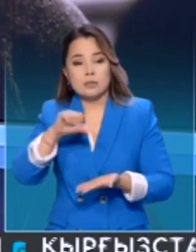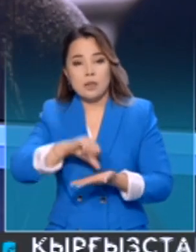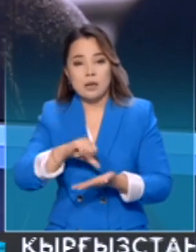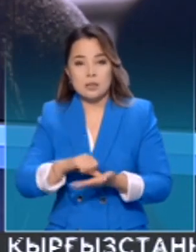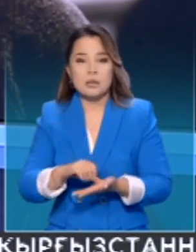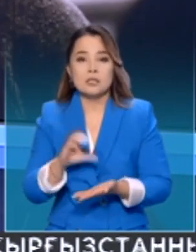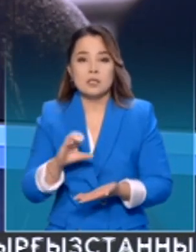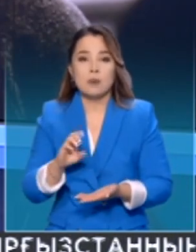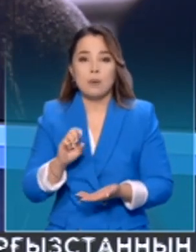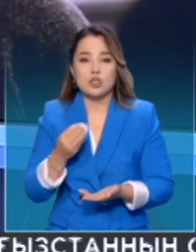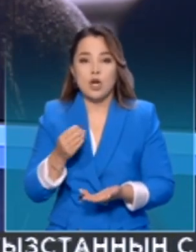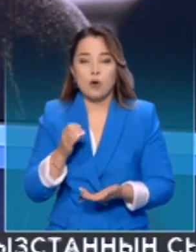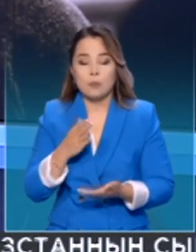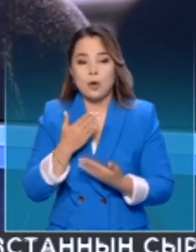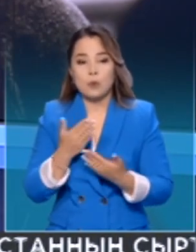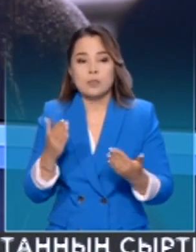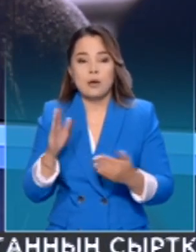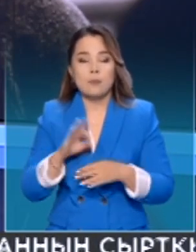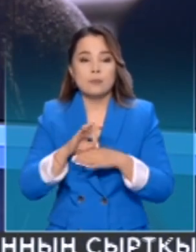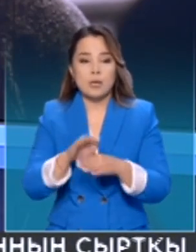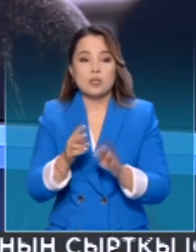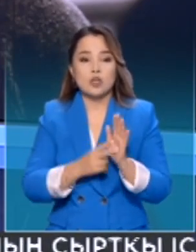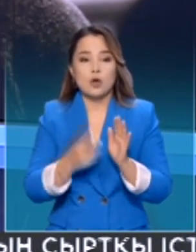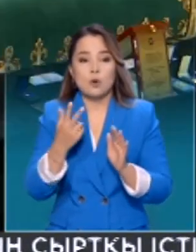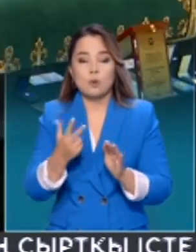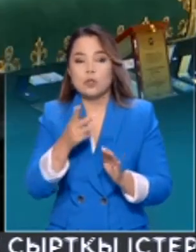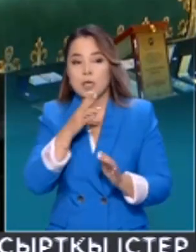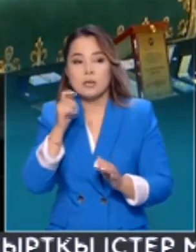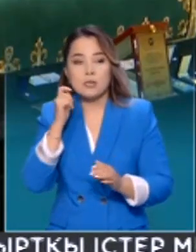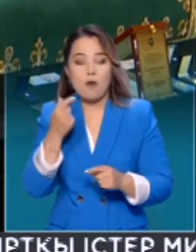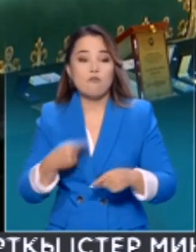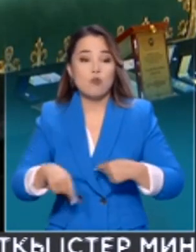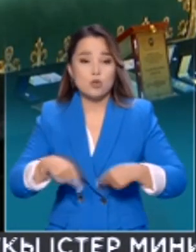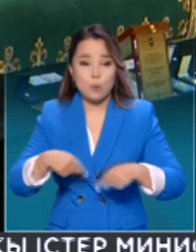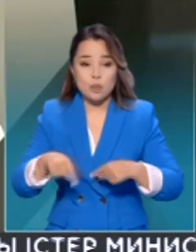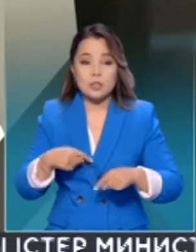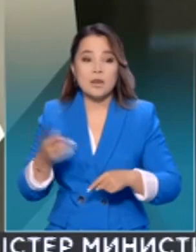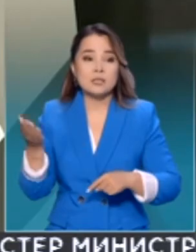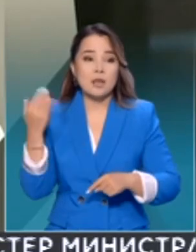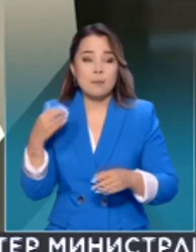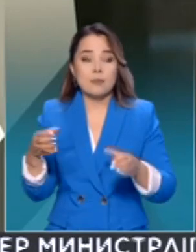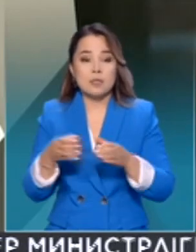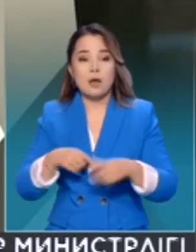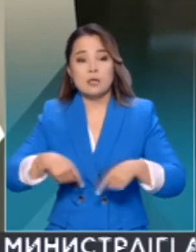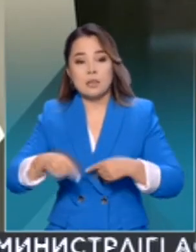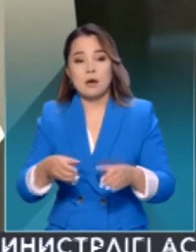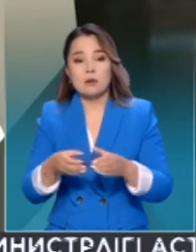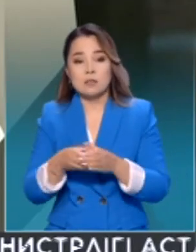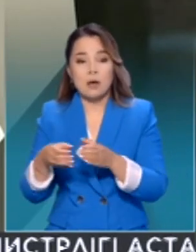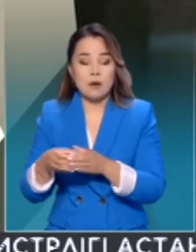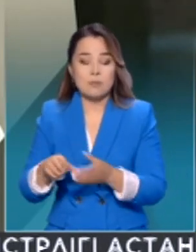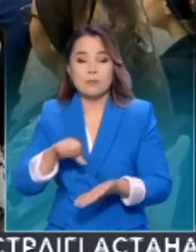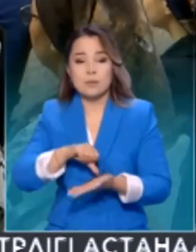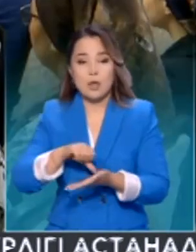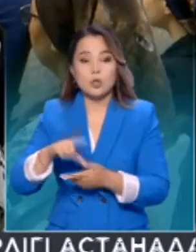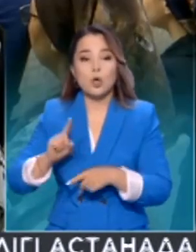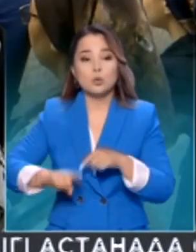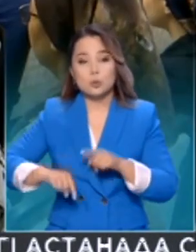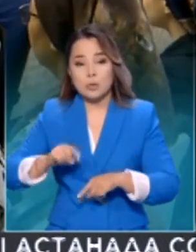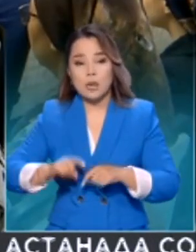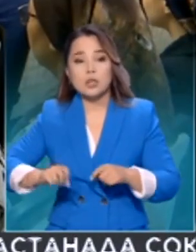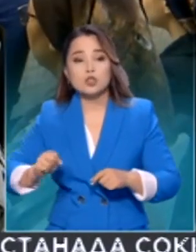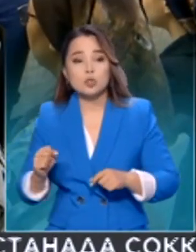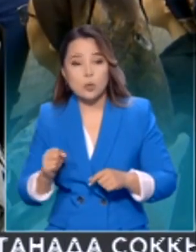Байшақовпен қоштасты. 73 жасында бақилық болған футболшымен қоштасуға кезінде бірге доп тепкен командаластары, туған